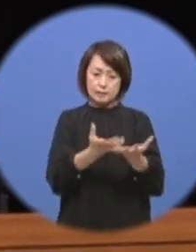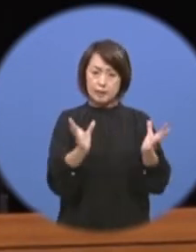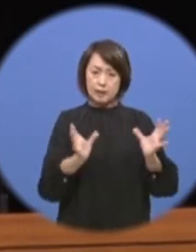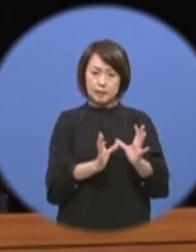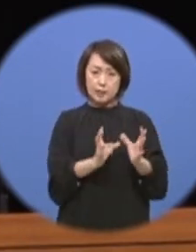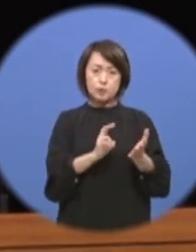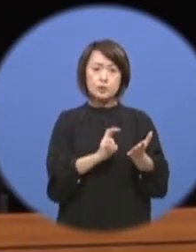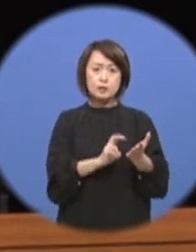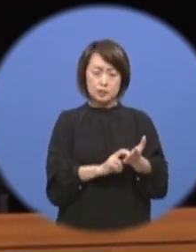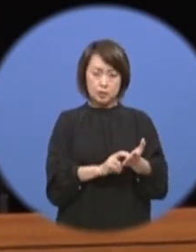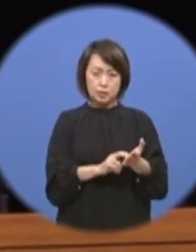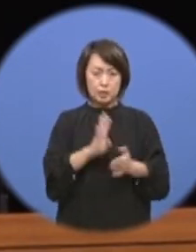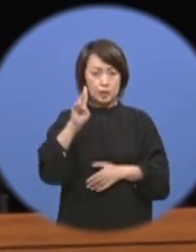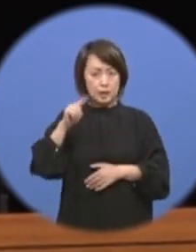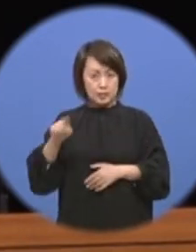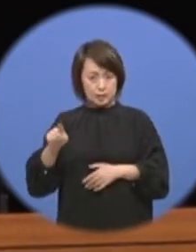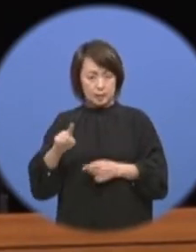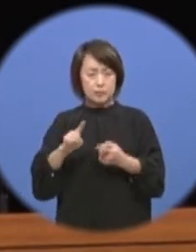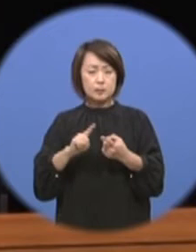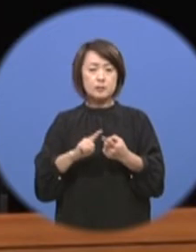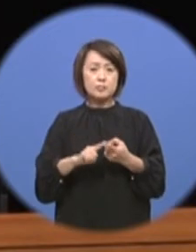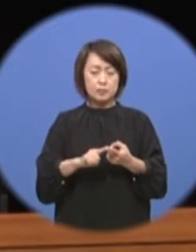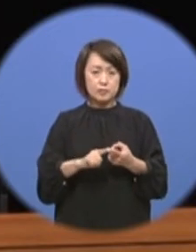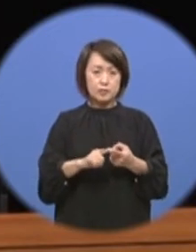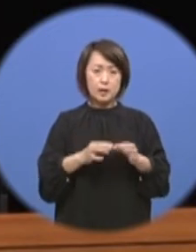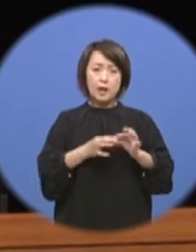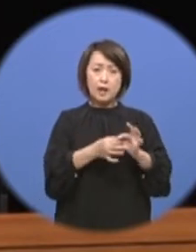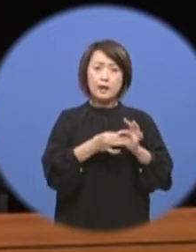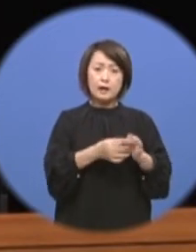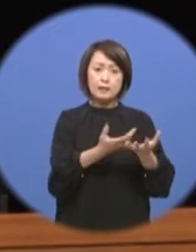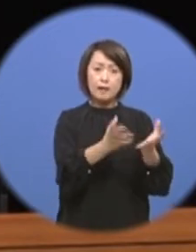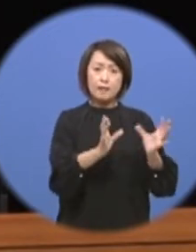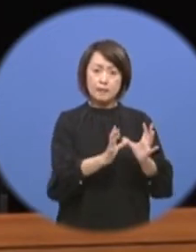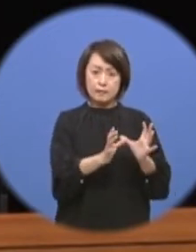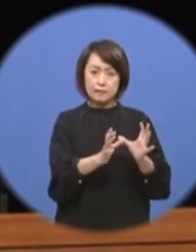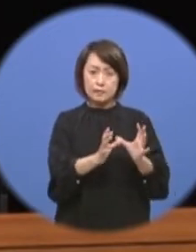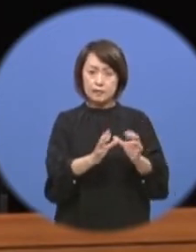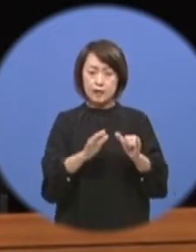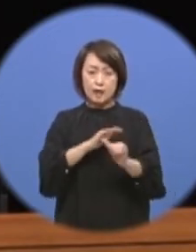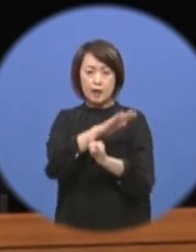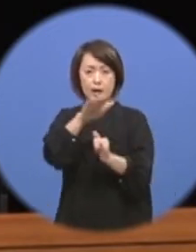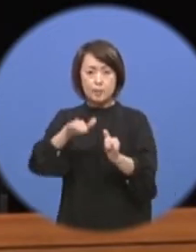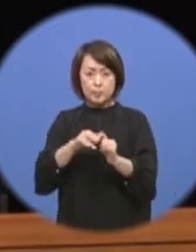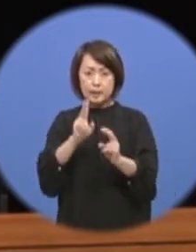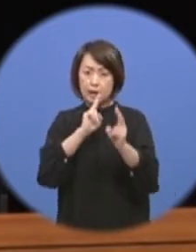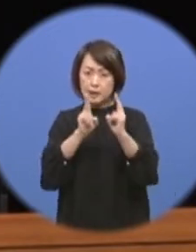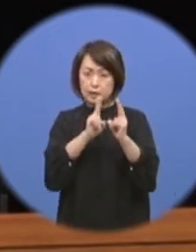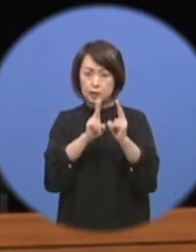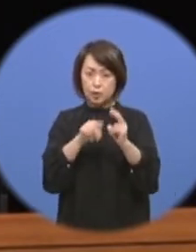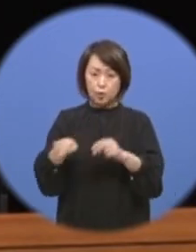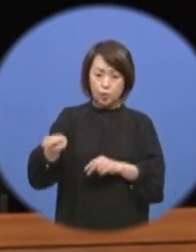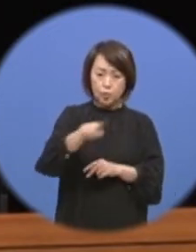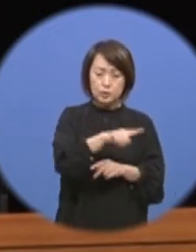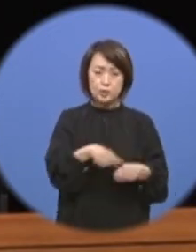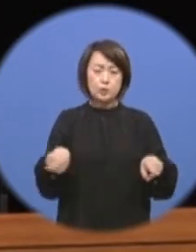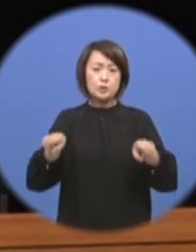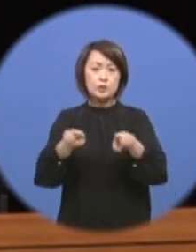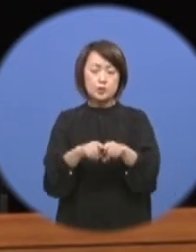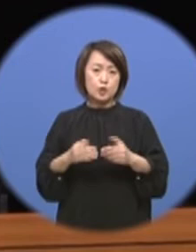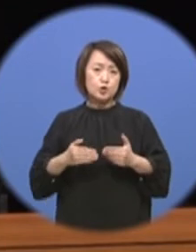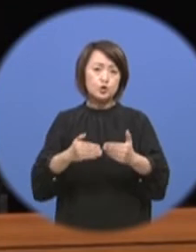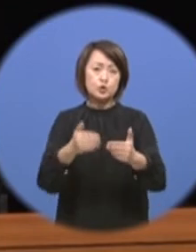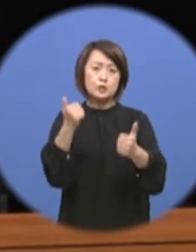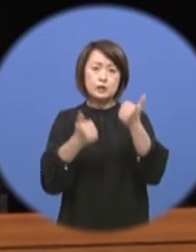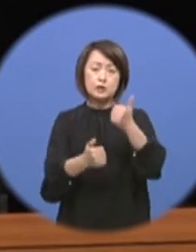は県をはじめ関係団体美観企業などとともに推進